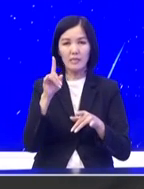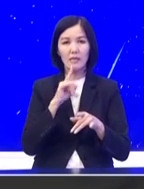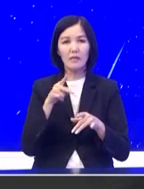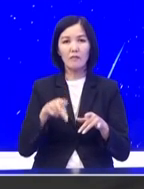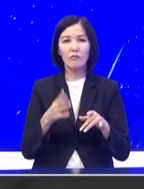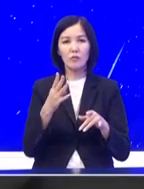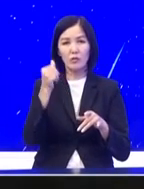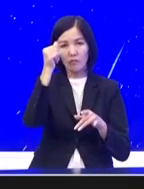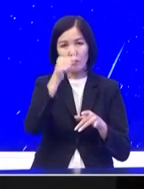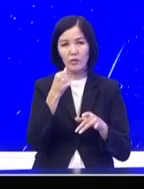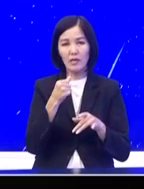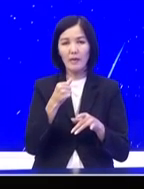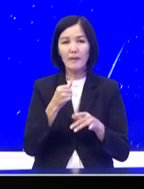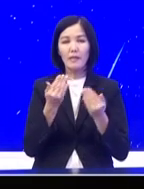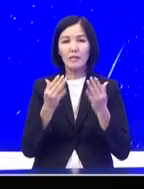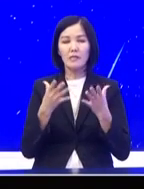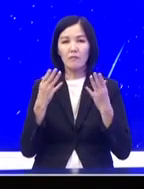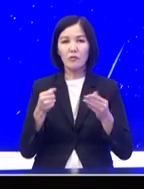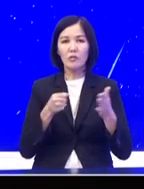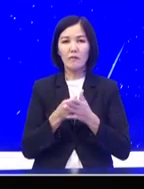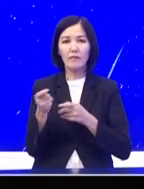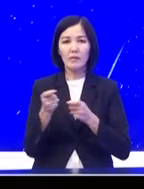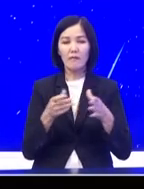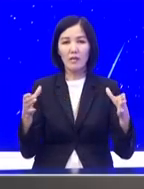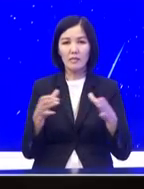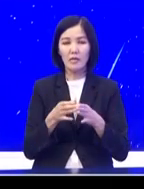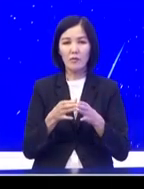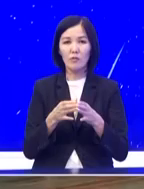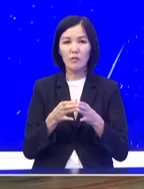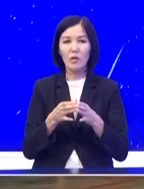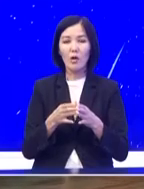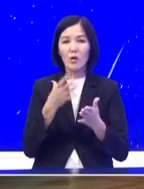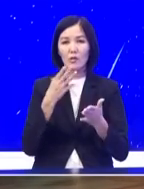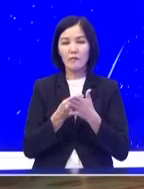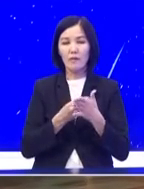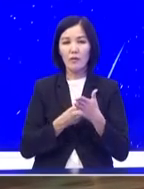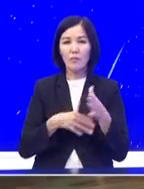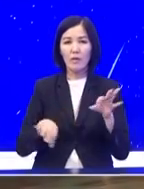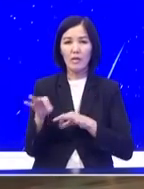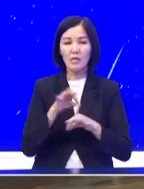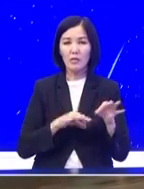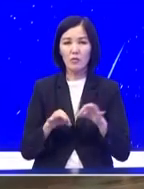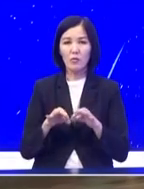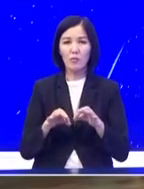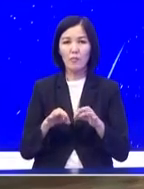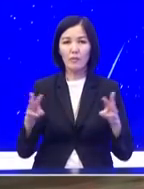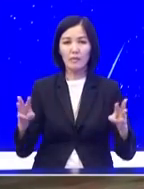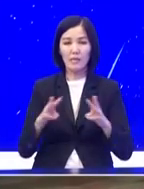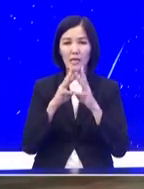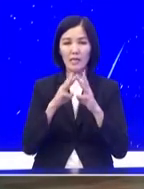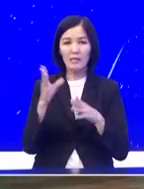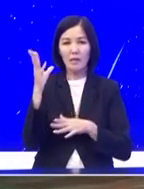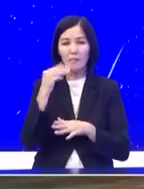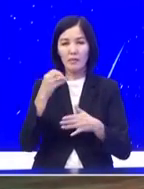с 2000 года по сей день возглавлял Союз. Он оставил яркий след в архитектурном облике не только столицы, но и